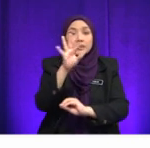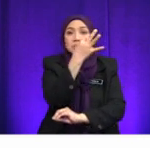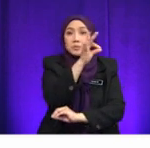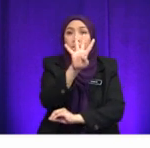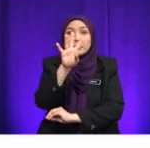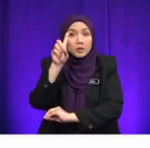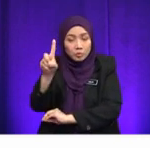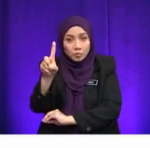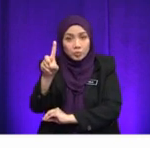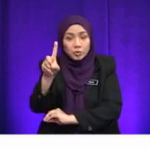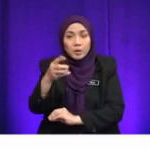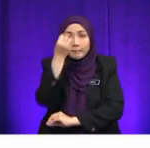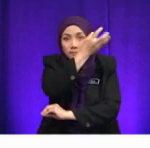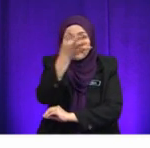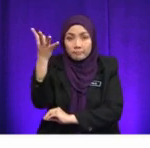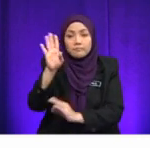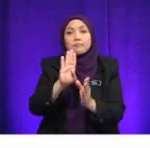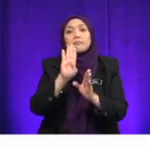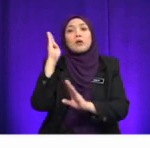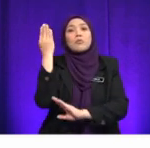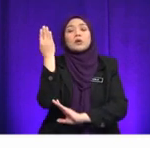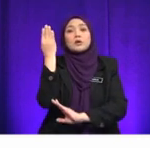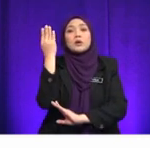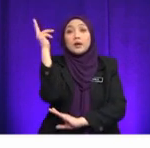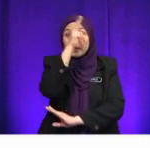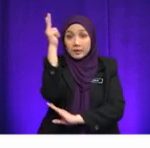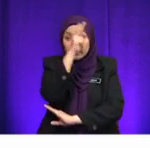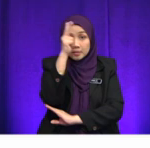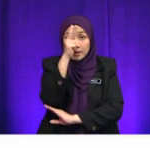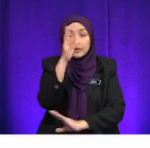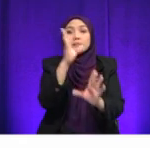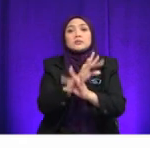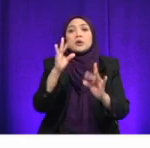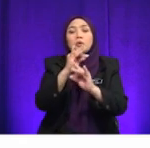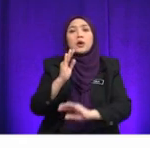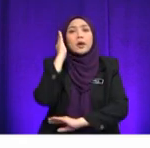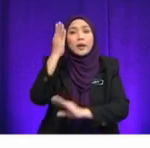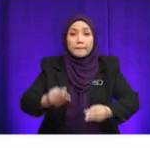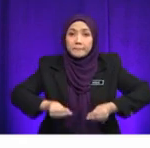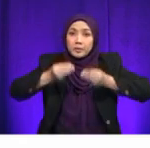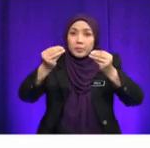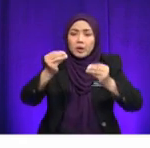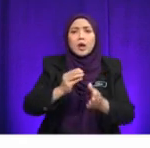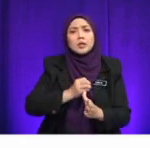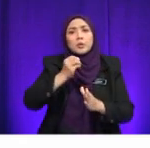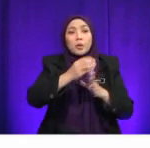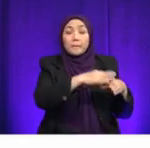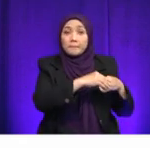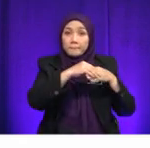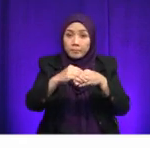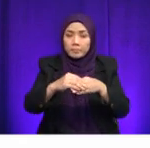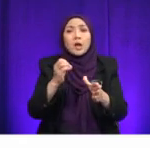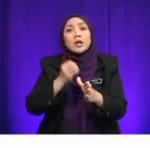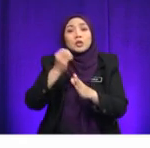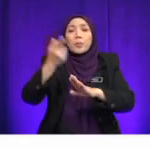ini Iya yang menerangkan bahwa kerajaan Bro akan memberikan ataupun memimpin ataupun melatih penduduk